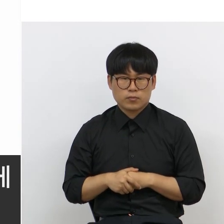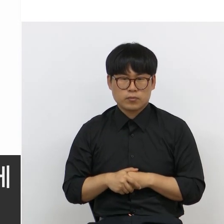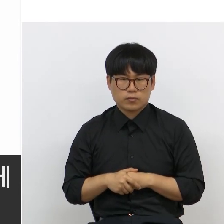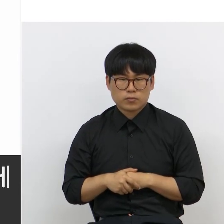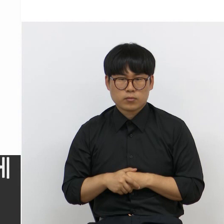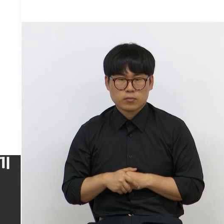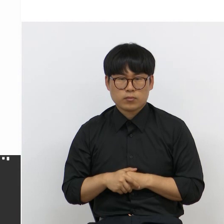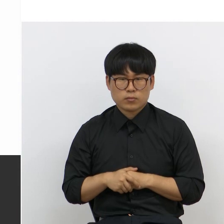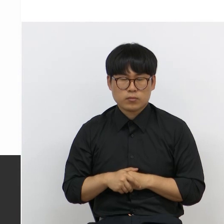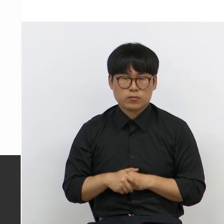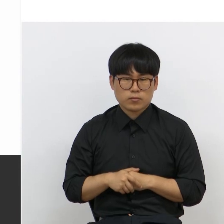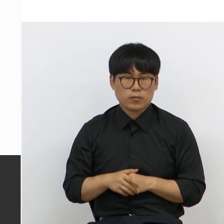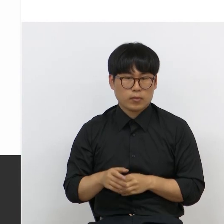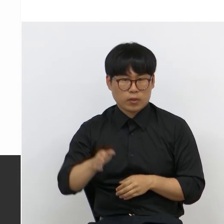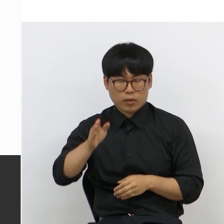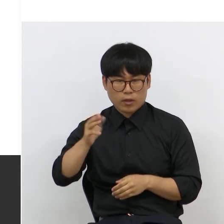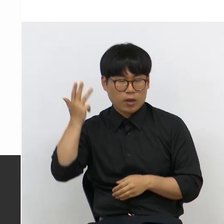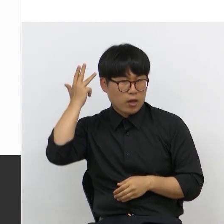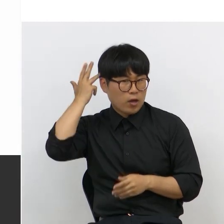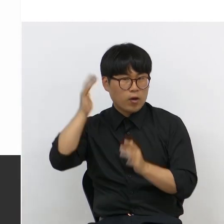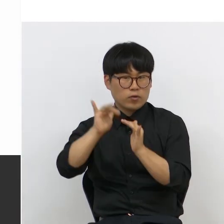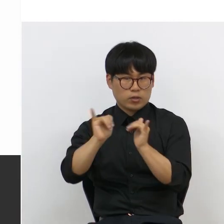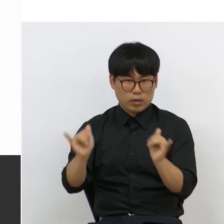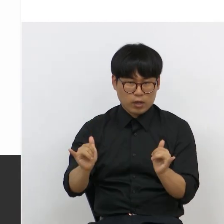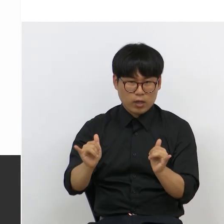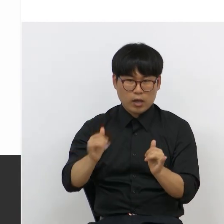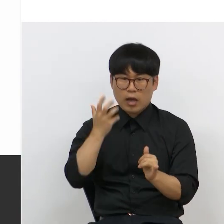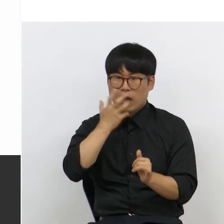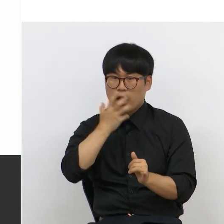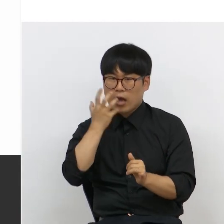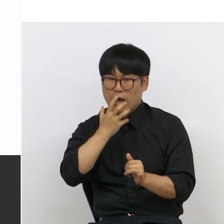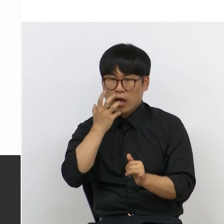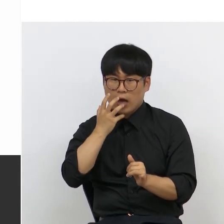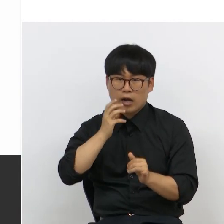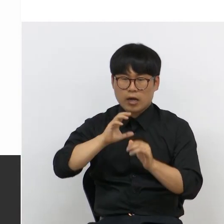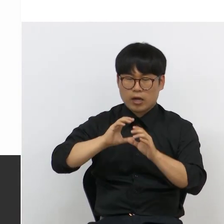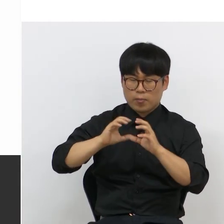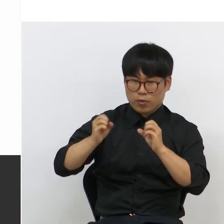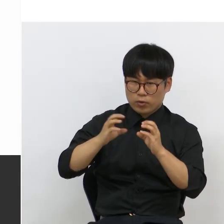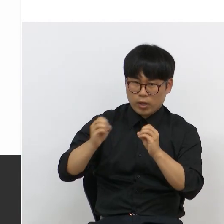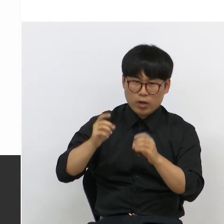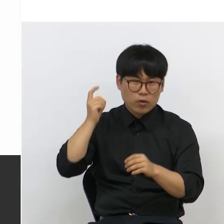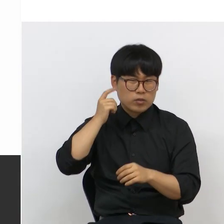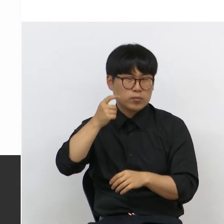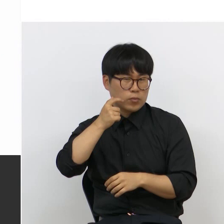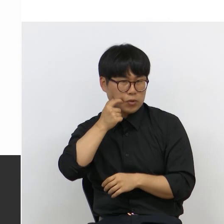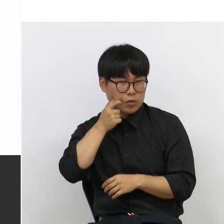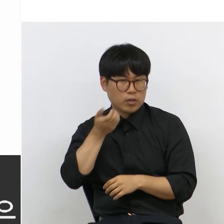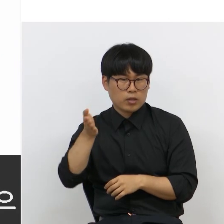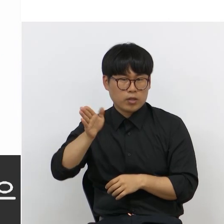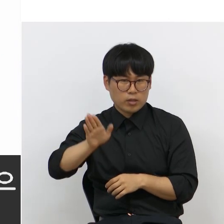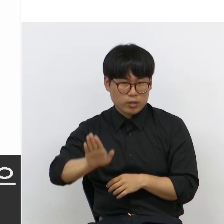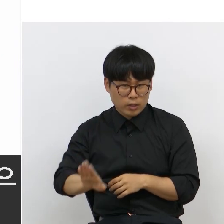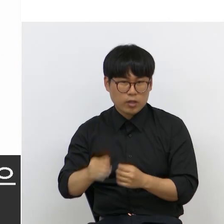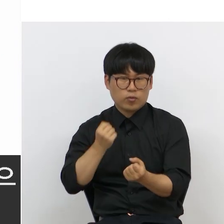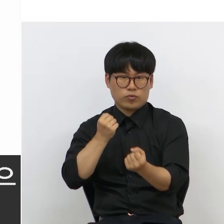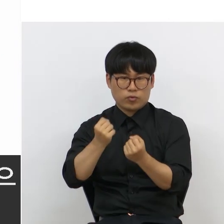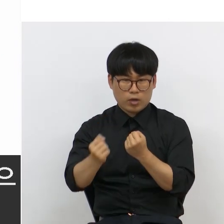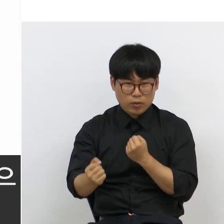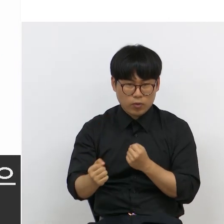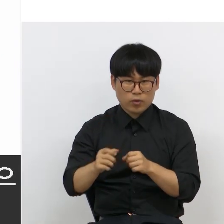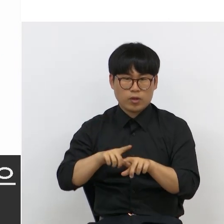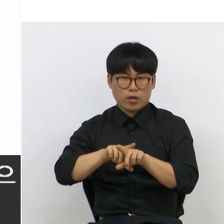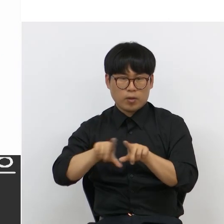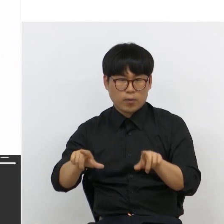고도 난청 환자가 정상인과 정도로 말을 하고 들을 수는 없습니다. 똑같이 할 수는 없습니다. 하지만 일반적으로 아까 말한